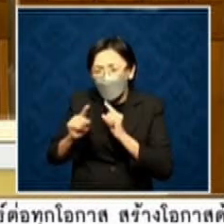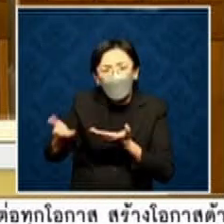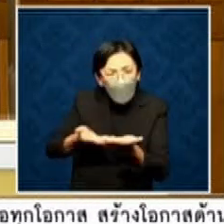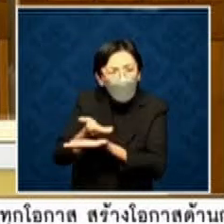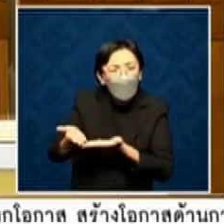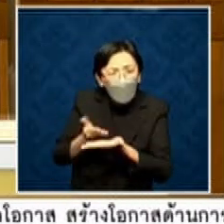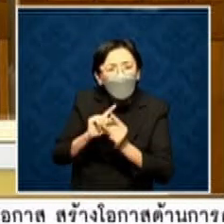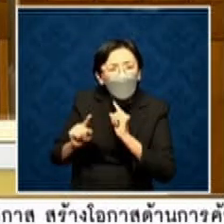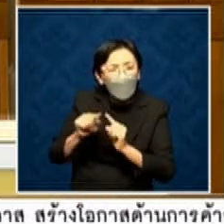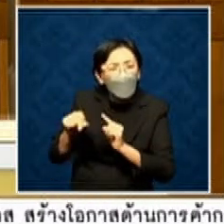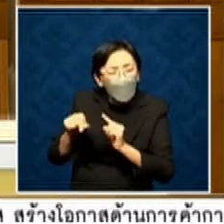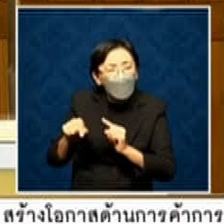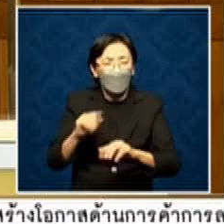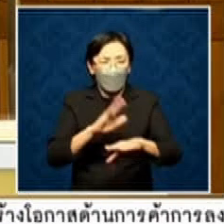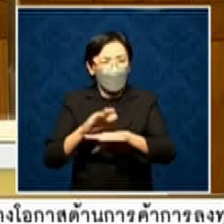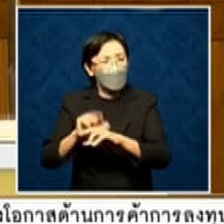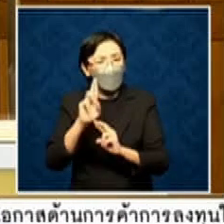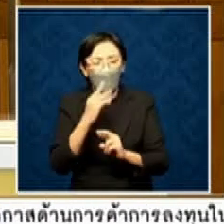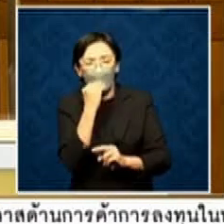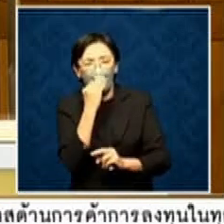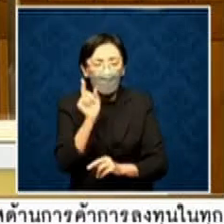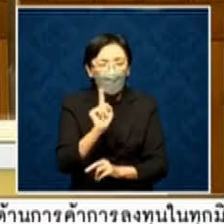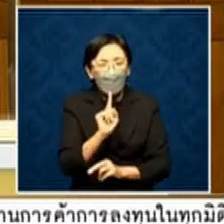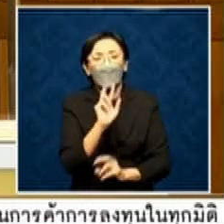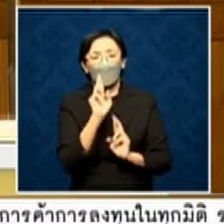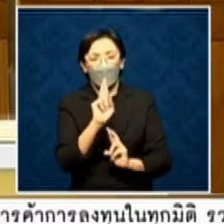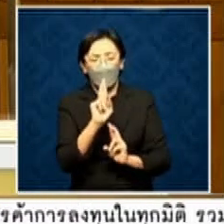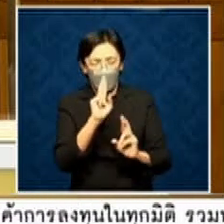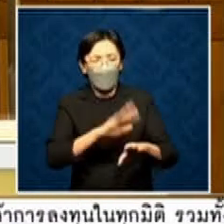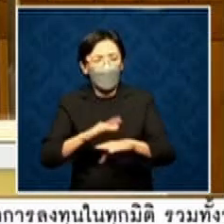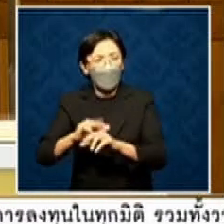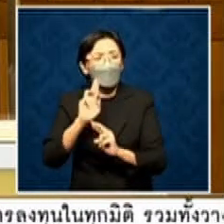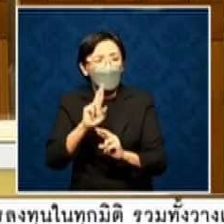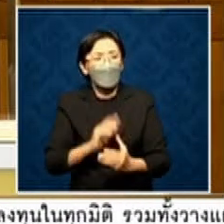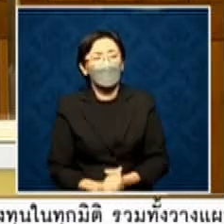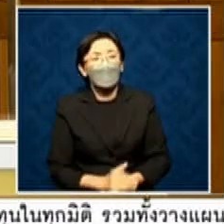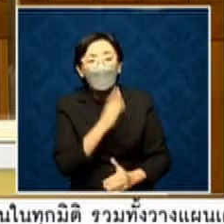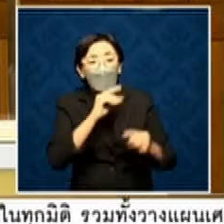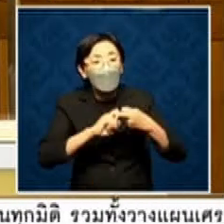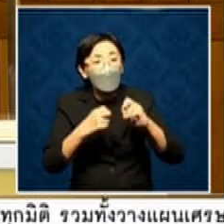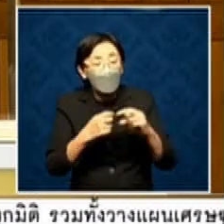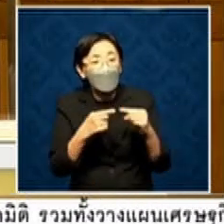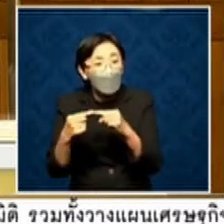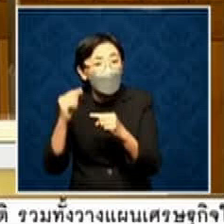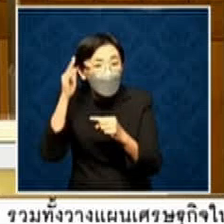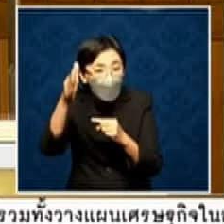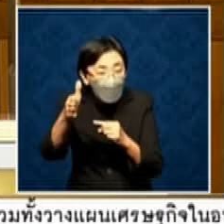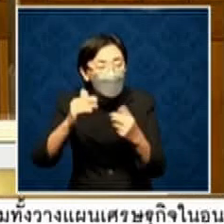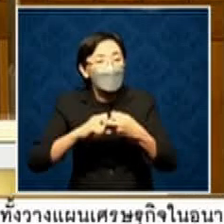ะว่าช่วงหนึ่งอ่ะถูกฝ่ายค้านรุกขอคำตอบ ว่า ประเด็นเรื่องของเหมืองทองอัค